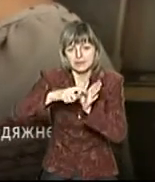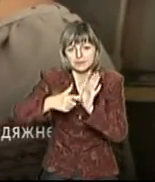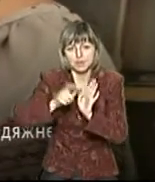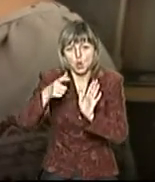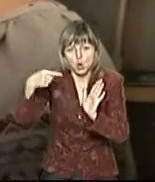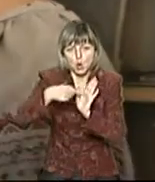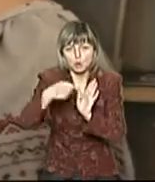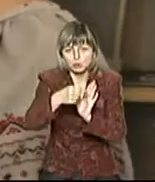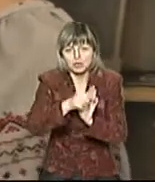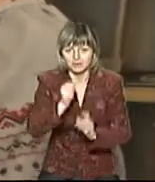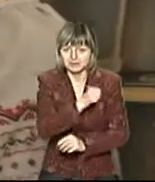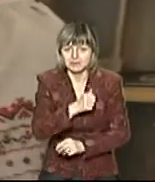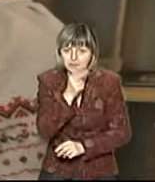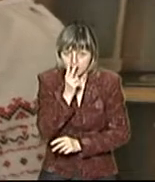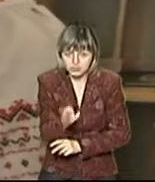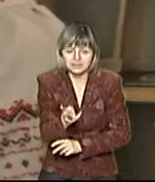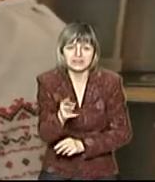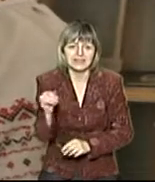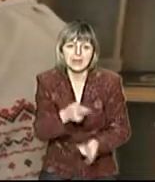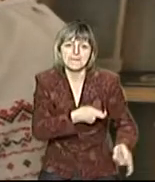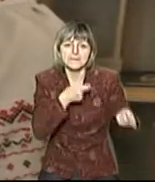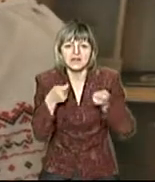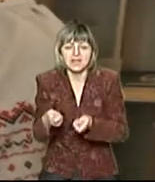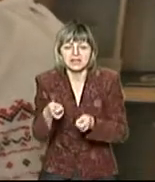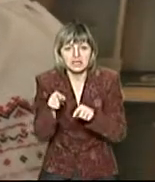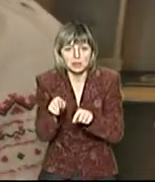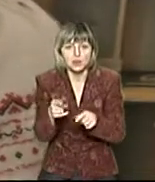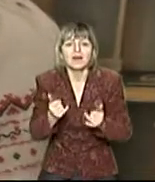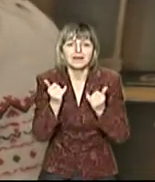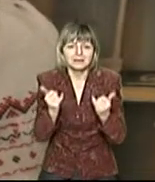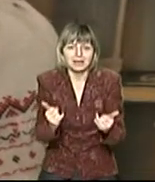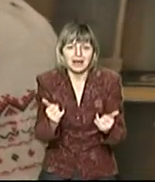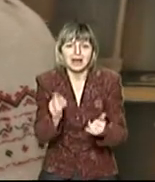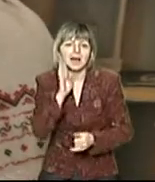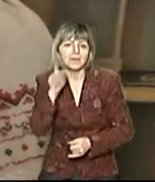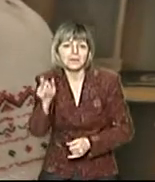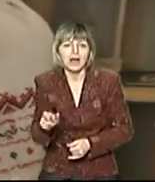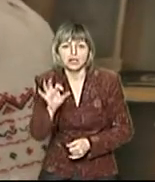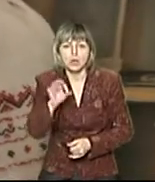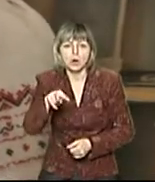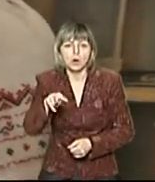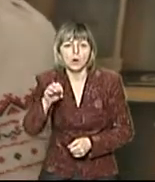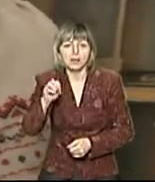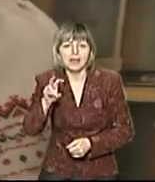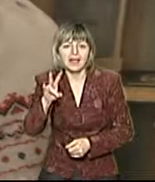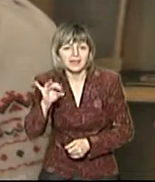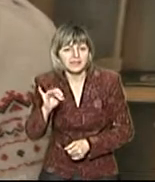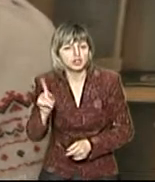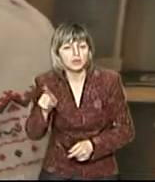помилуватися ним. І привезла його для пані Олени, аби вона